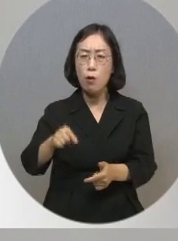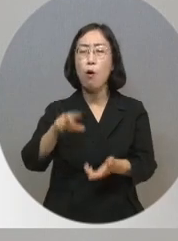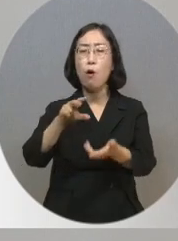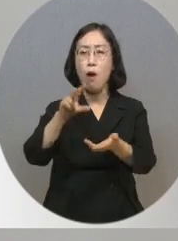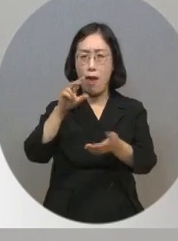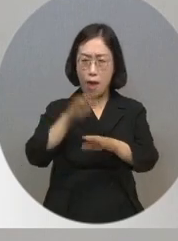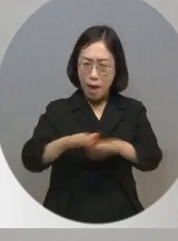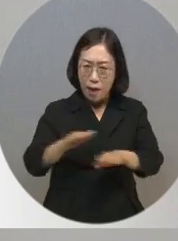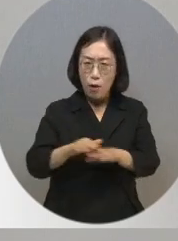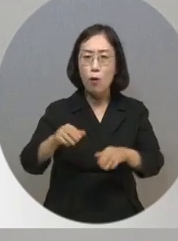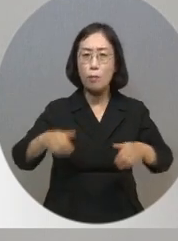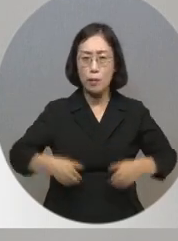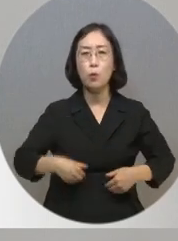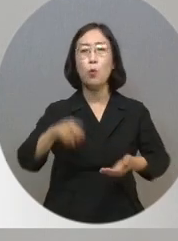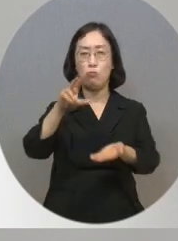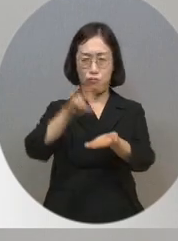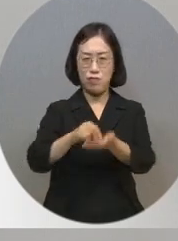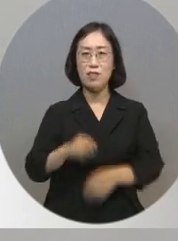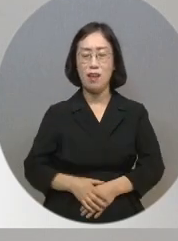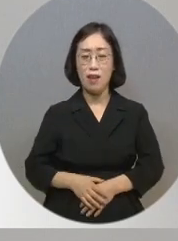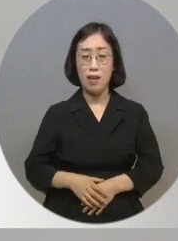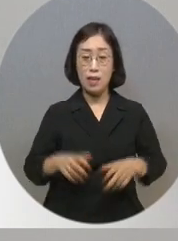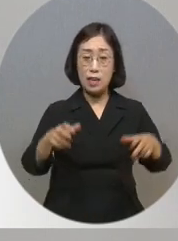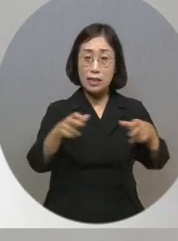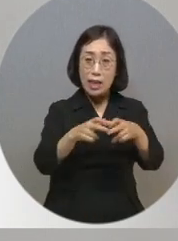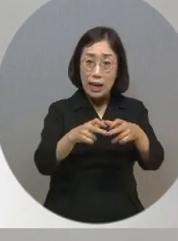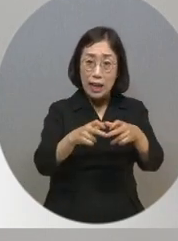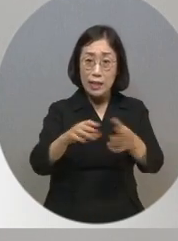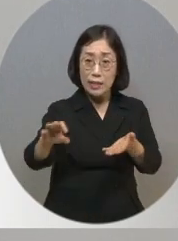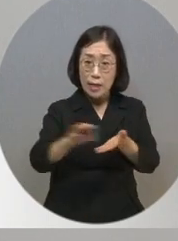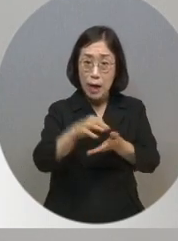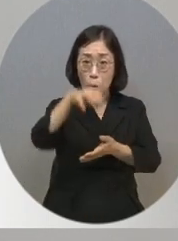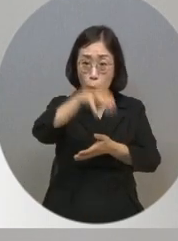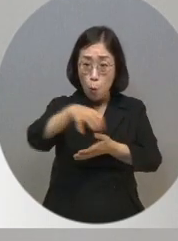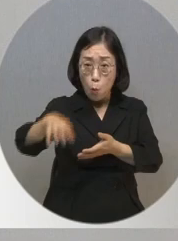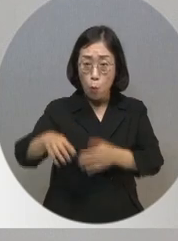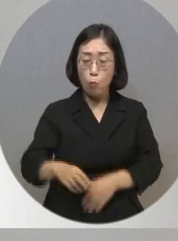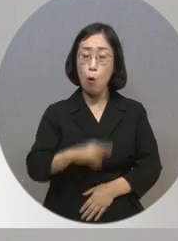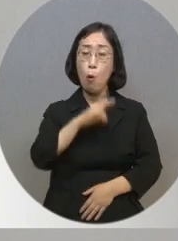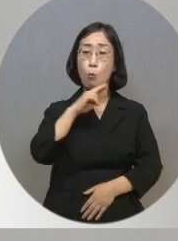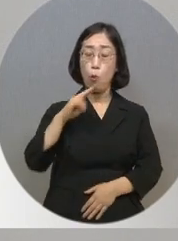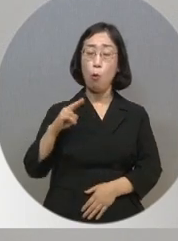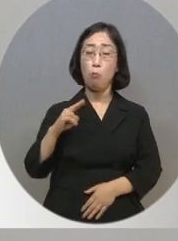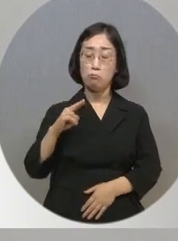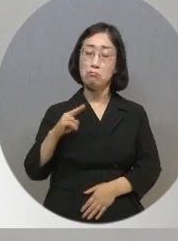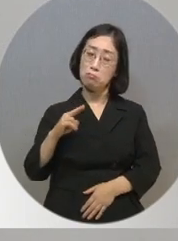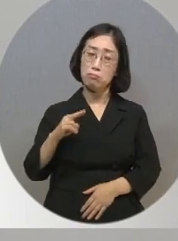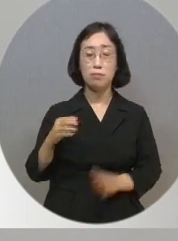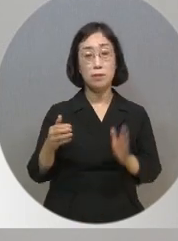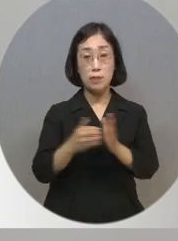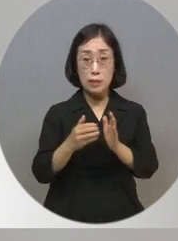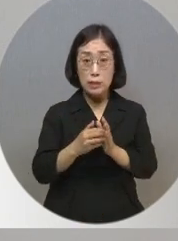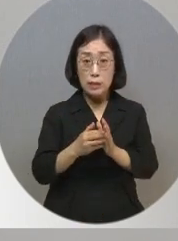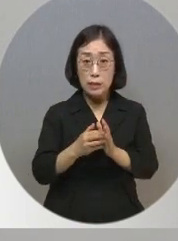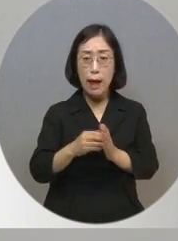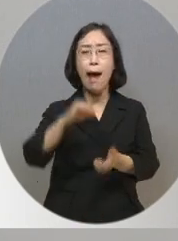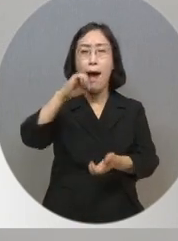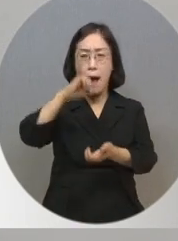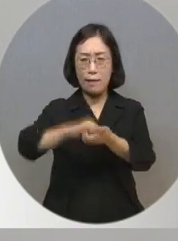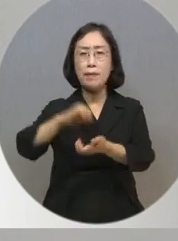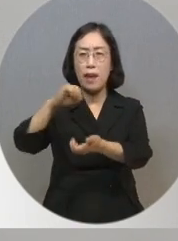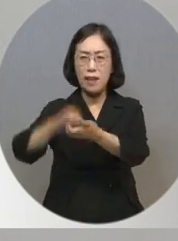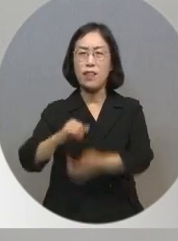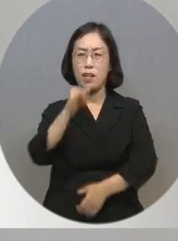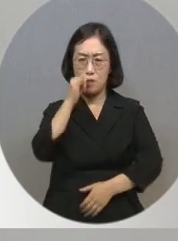같습니다. 장애인 편의시설에 대해서 편리한 구조물이라는 생각에 더는 넘지 못하는 한계가